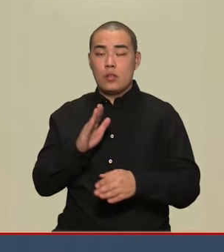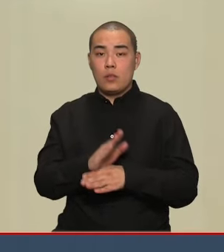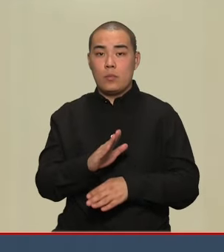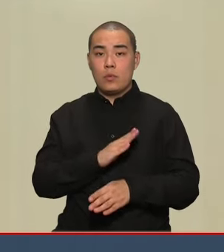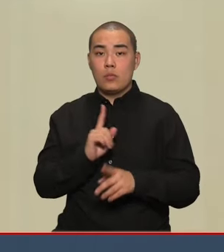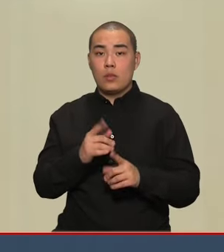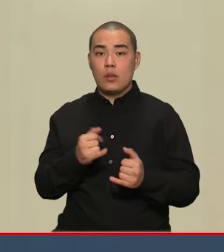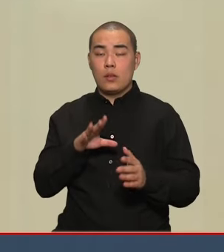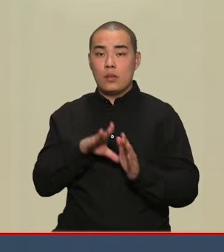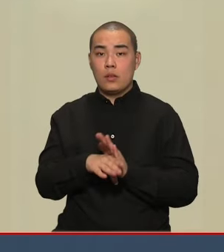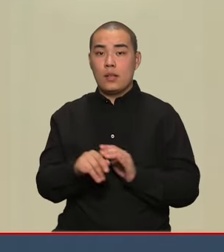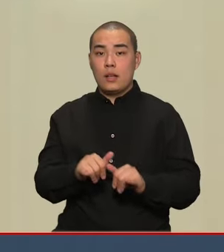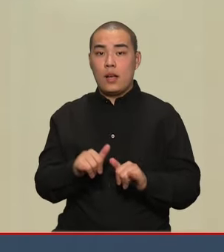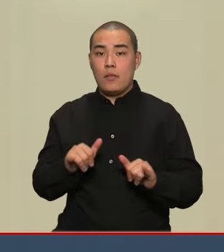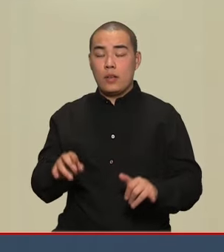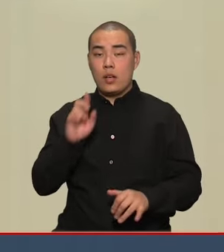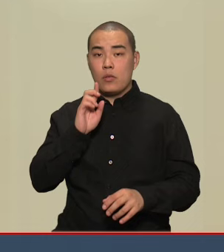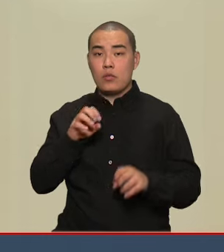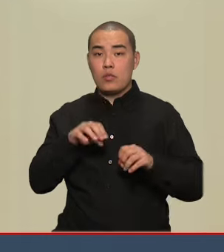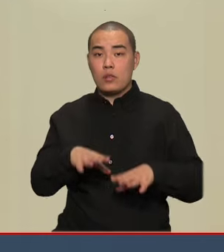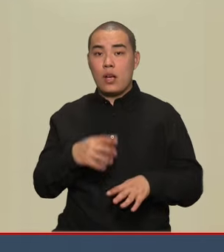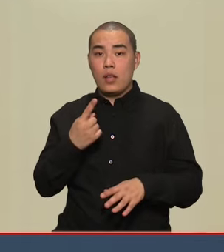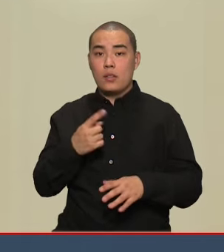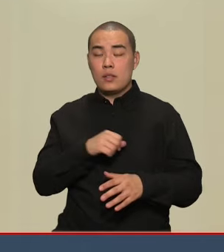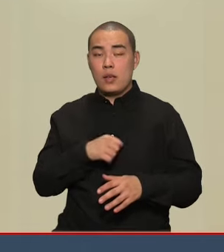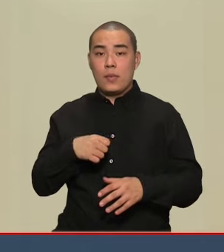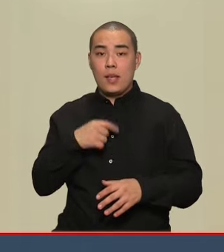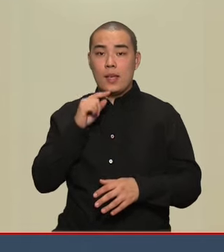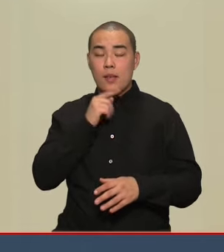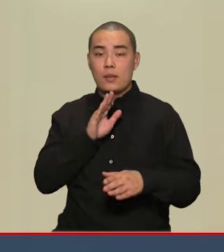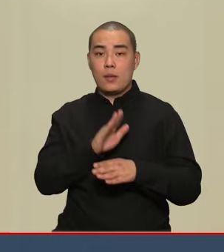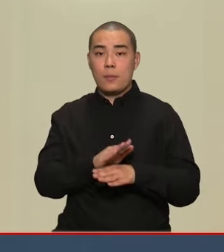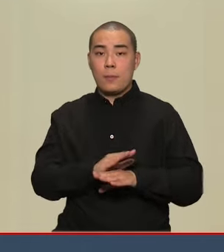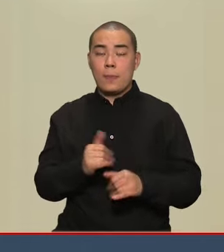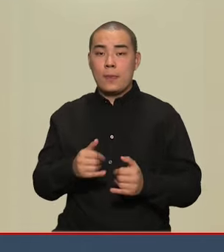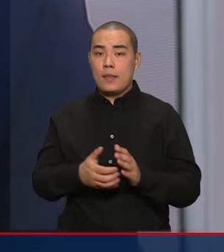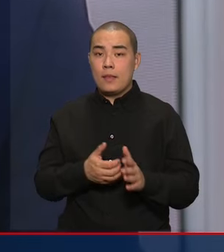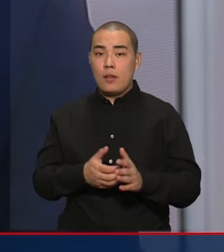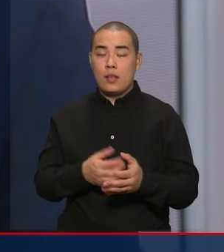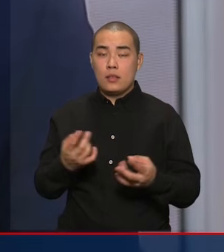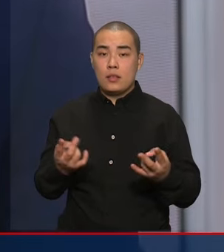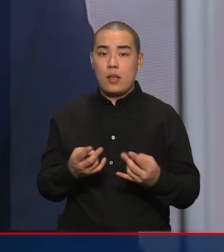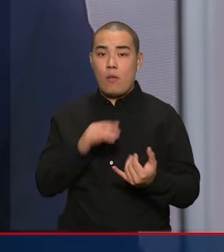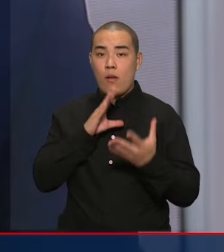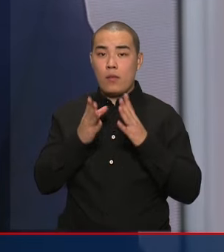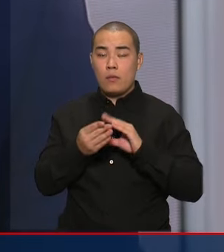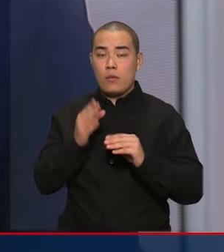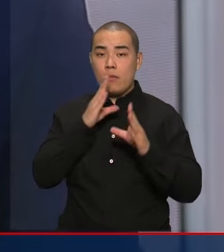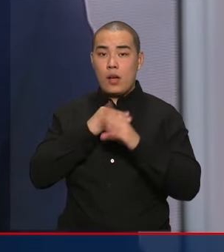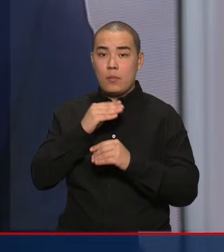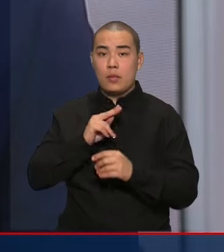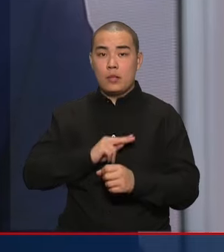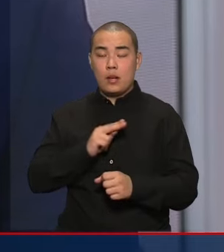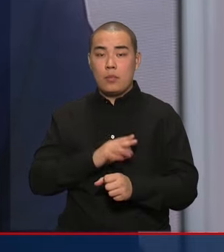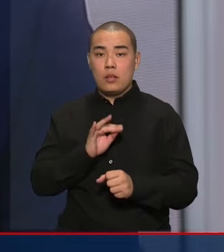Однако, чтобы стать действительно развитой страной, решения одной лишь экономических задач недостаточно. Мы должны действовать комплексно, определив ориентиры